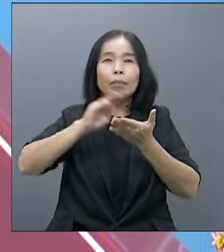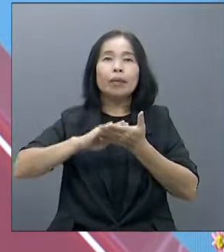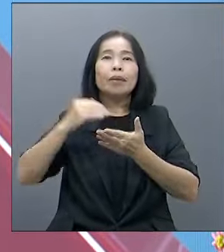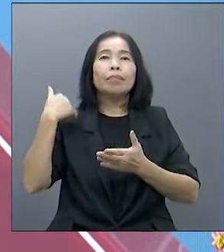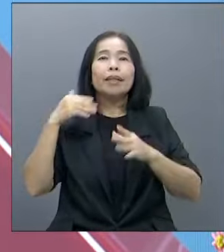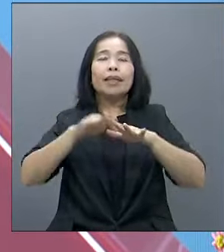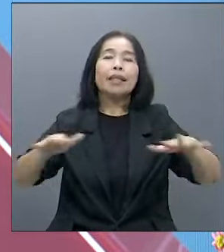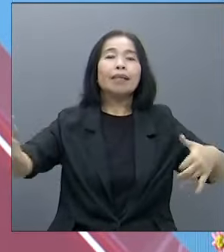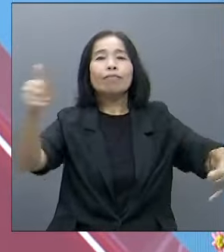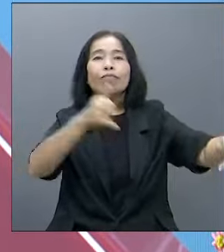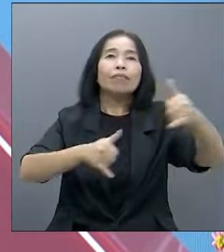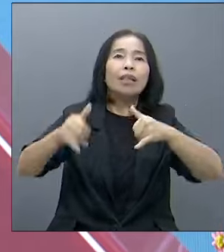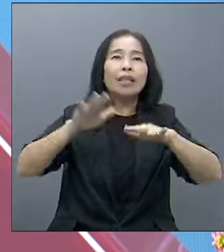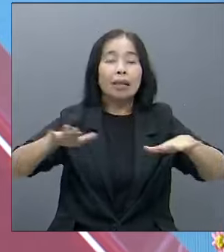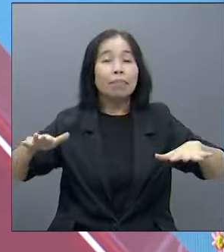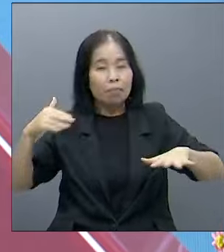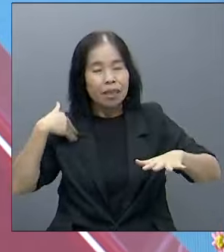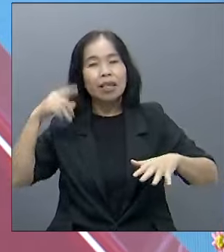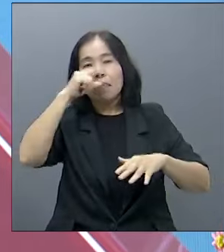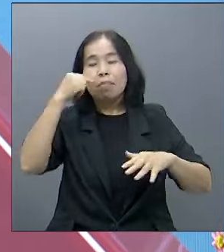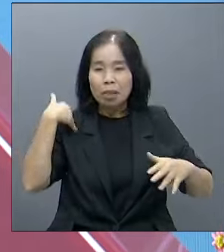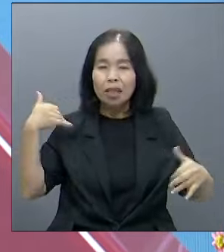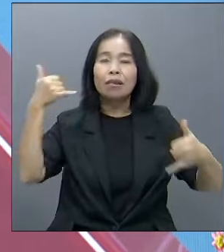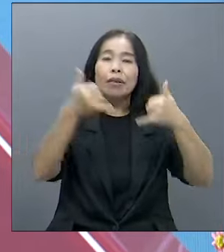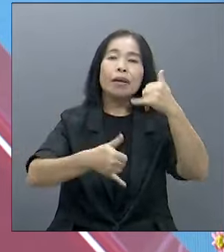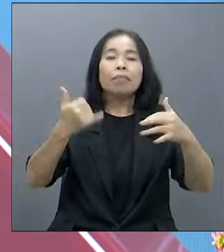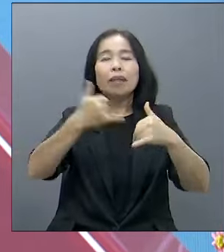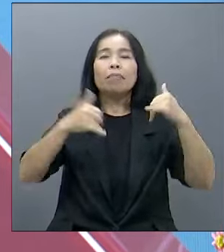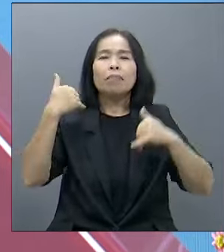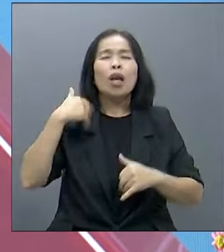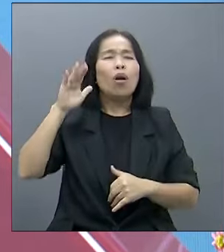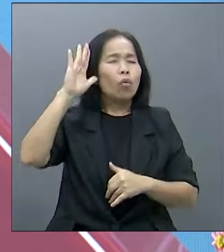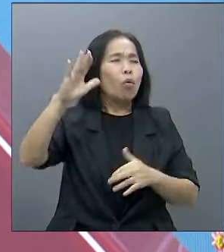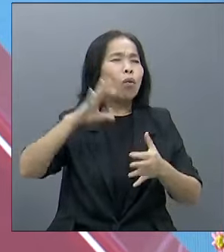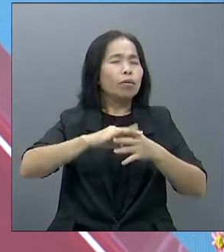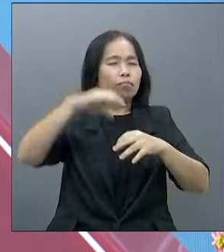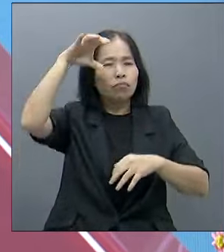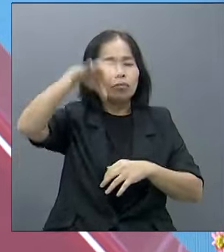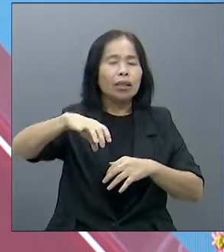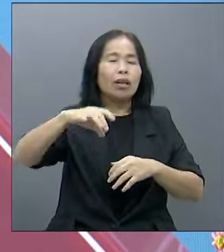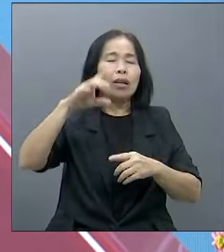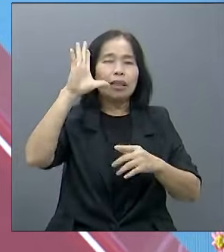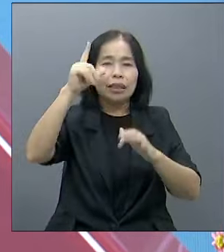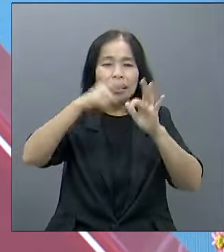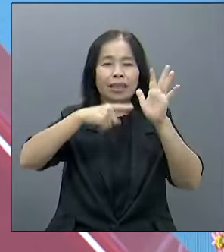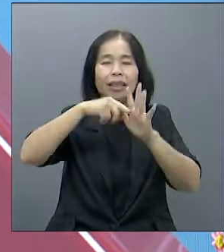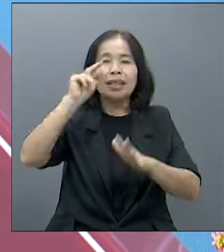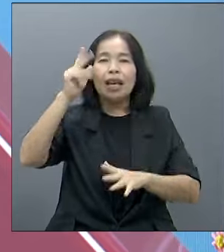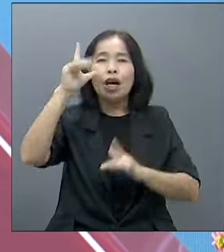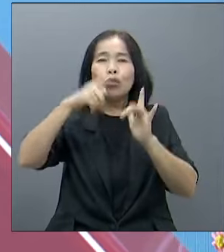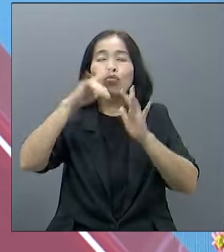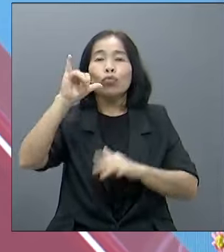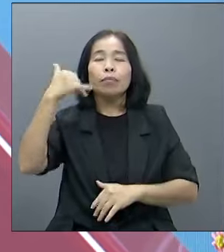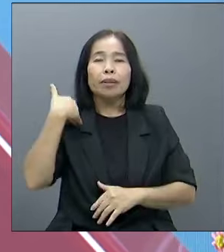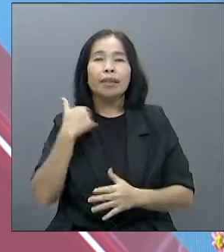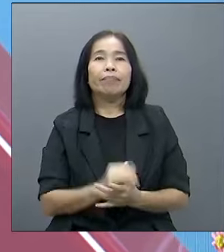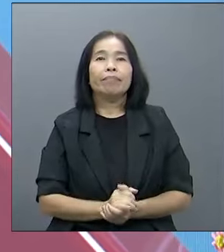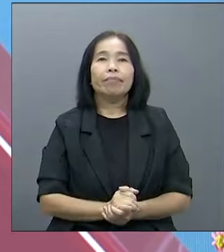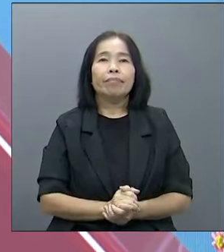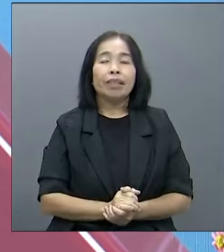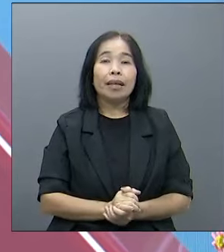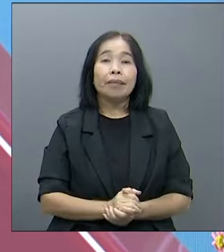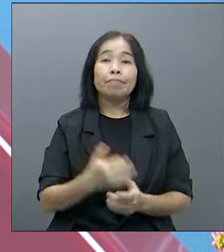ด้วยกันอ่ ะ ชาวต่างชาติก็เต้นไม่เป็นหรอกแต่เด็กเขาก็จะเต้นท่าถูกไงนะฮะก็เป็นสีสันดีก็เป็นเวทีการแสดงออกของเขาเหมือนกับอีกหนึ่งเวทีครับที่จะสาม